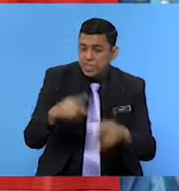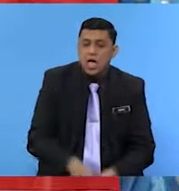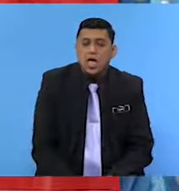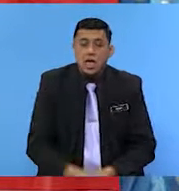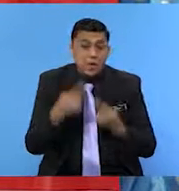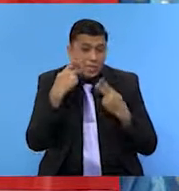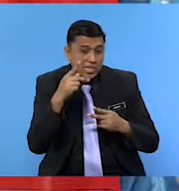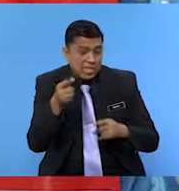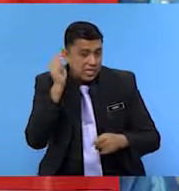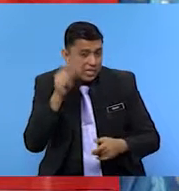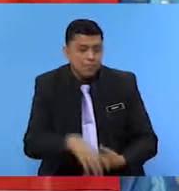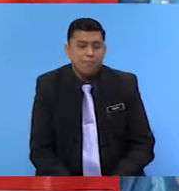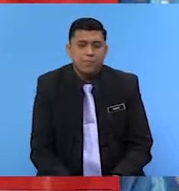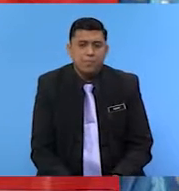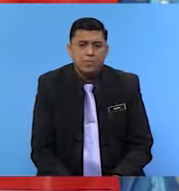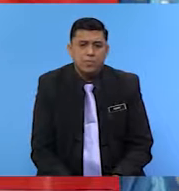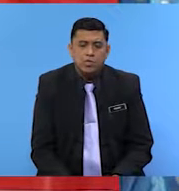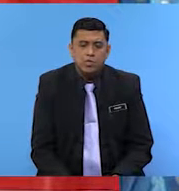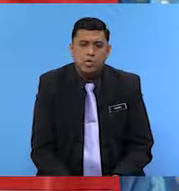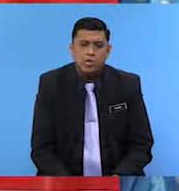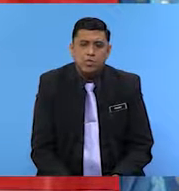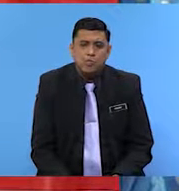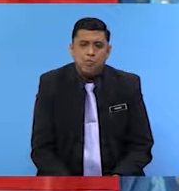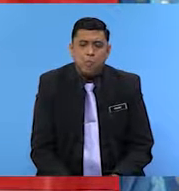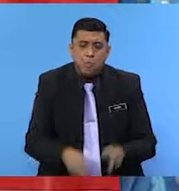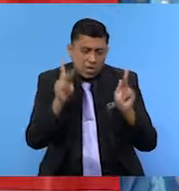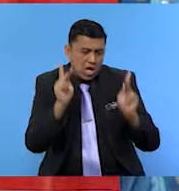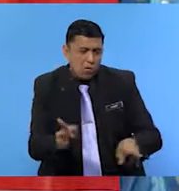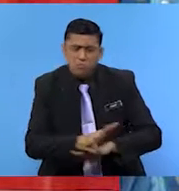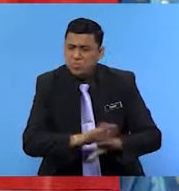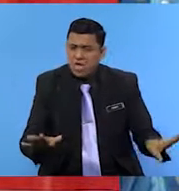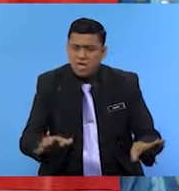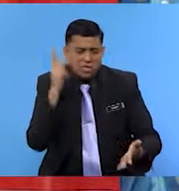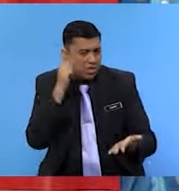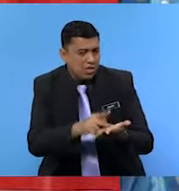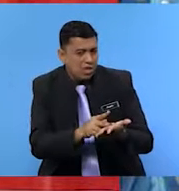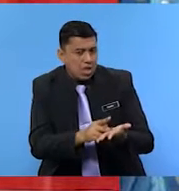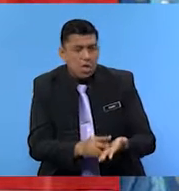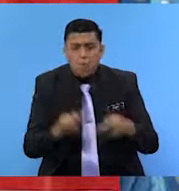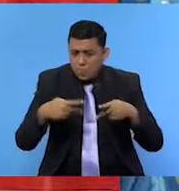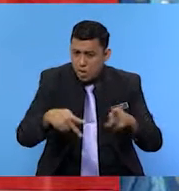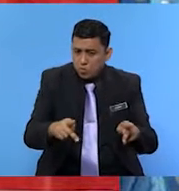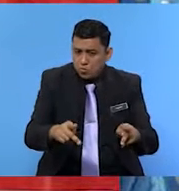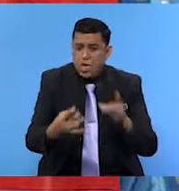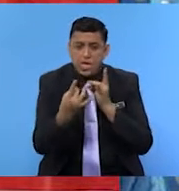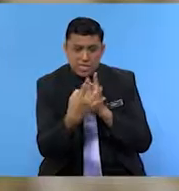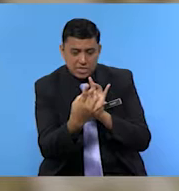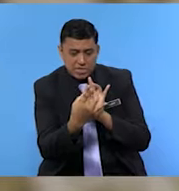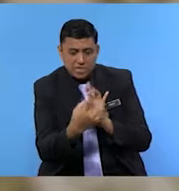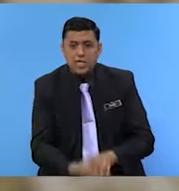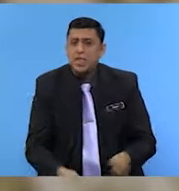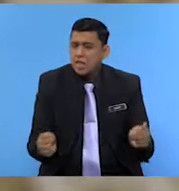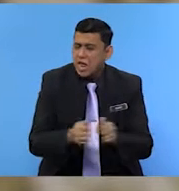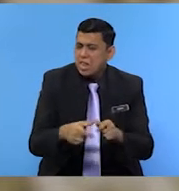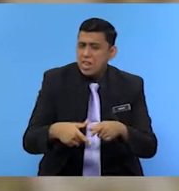Pemisahan fizikal yang menyebabkan sesuatu golongan kaum itu tidak mengenal atau berpeluang untuk berinteraksi dengan lebih kerap